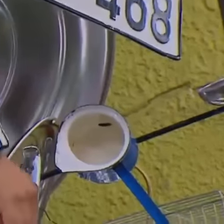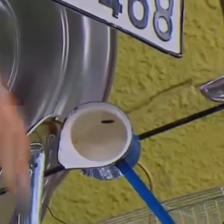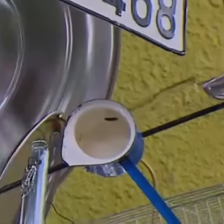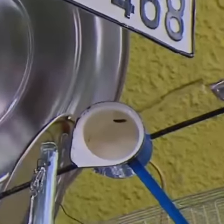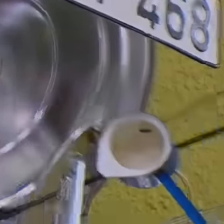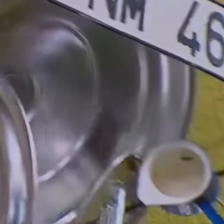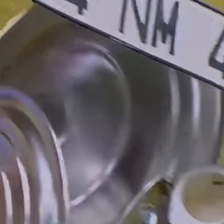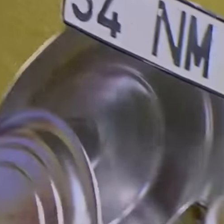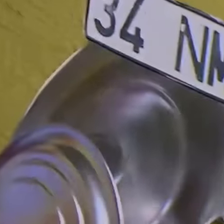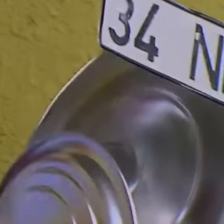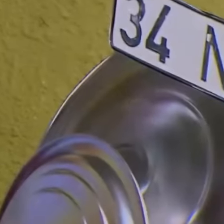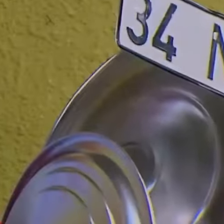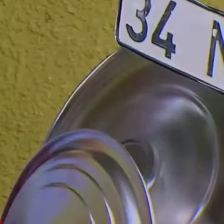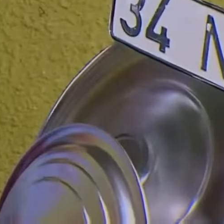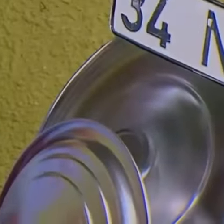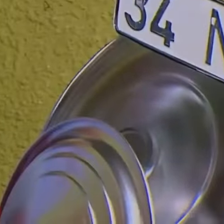çengelini astı.